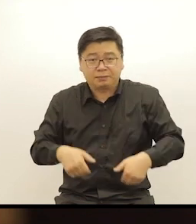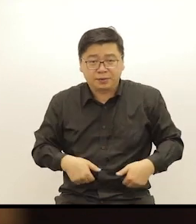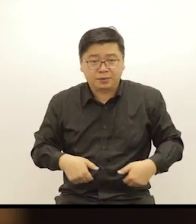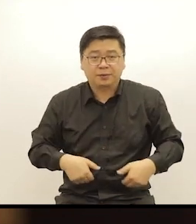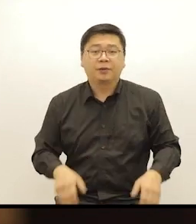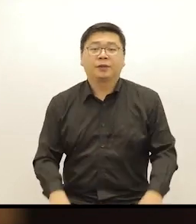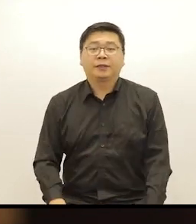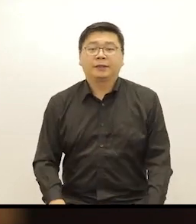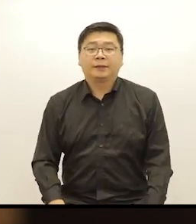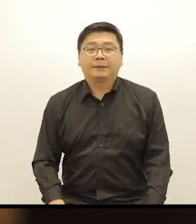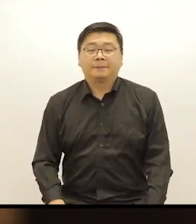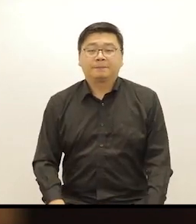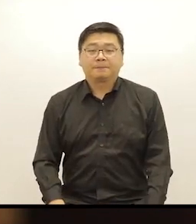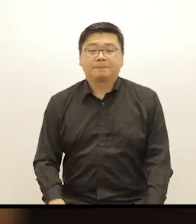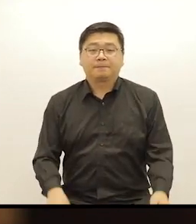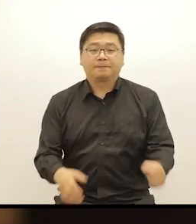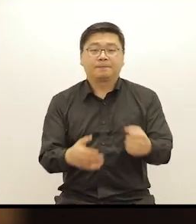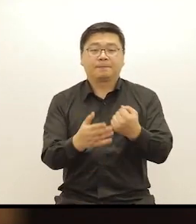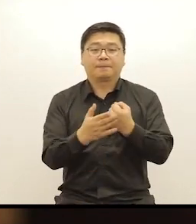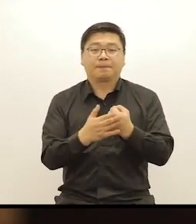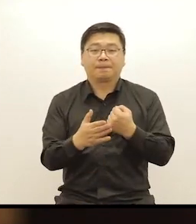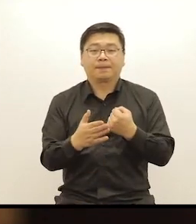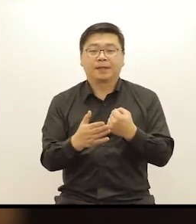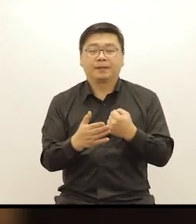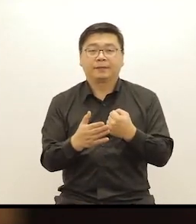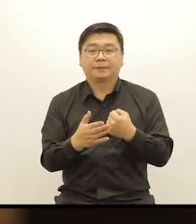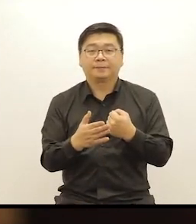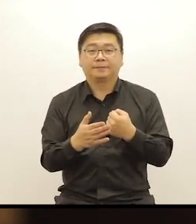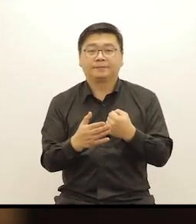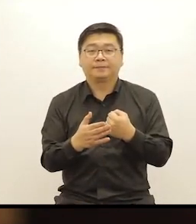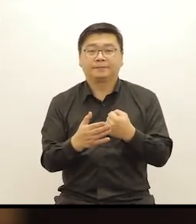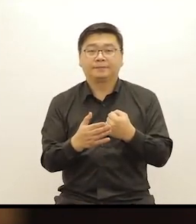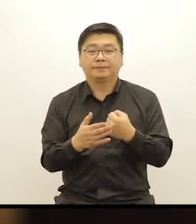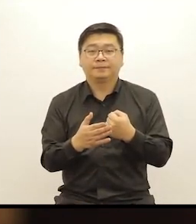완성하려면 그래서